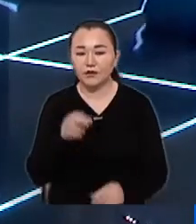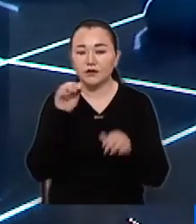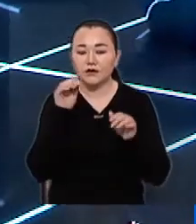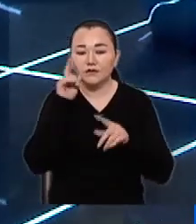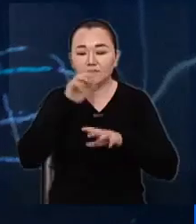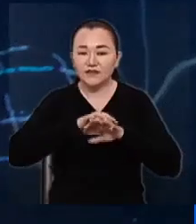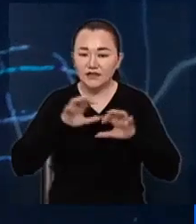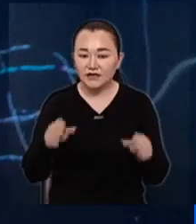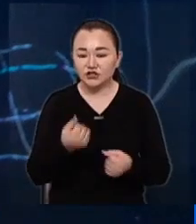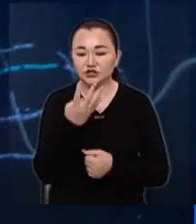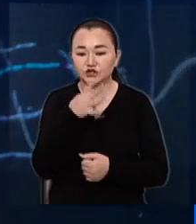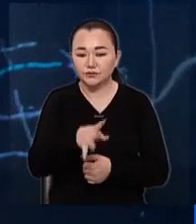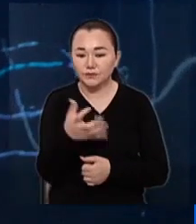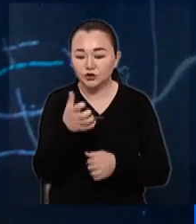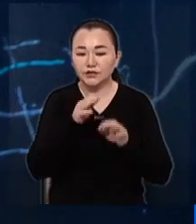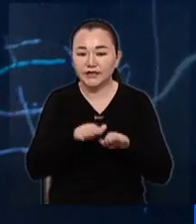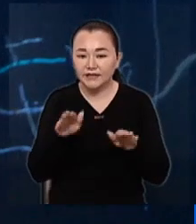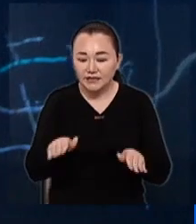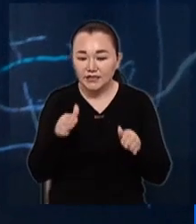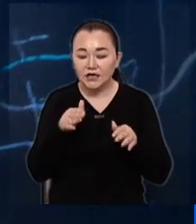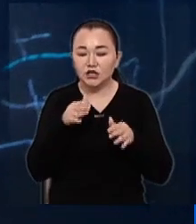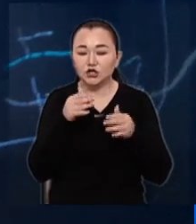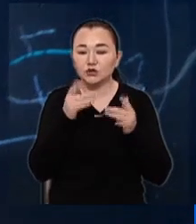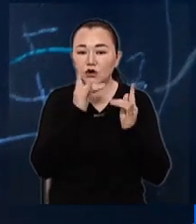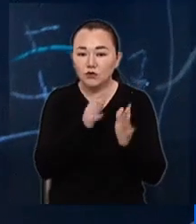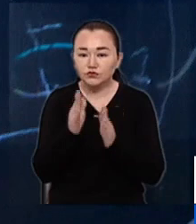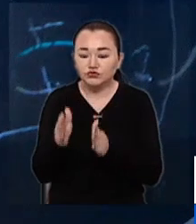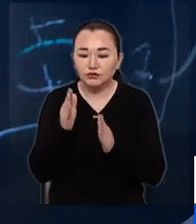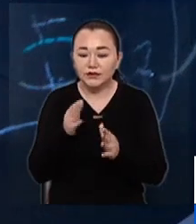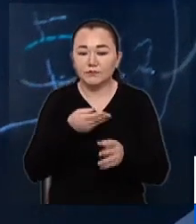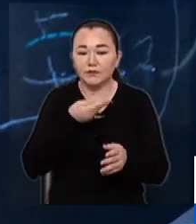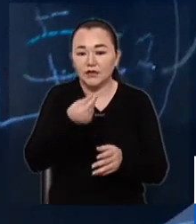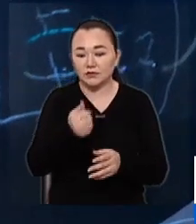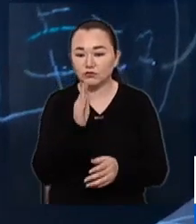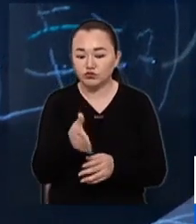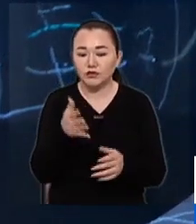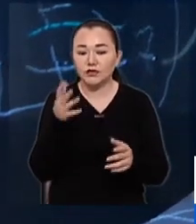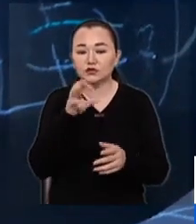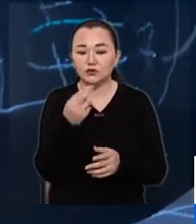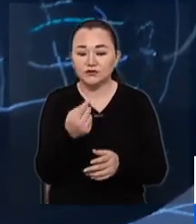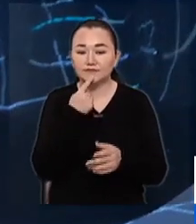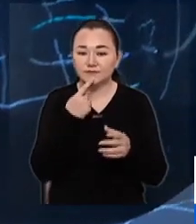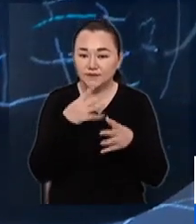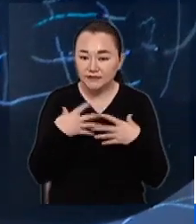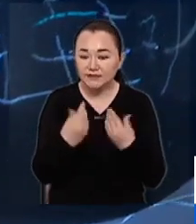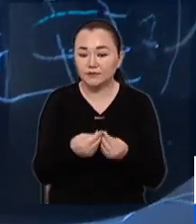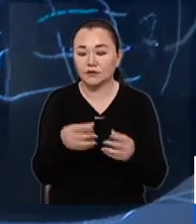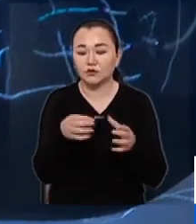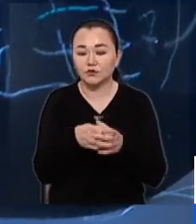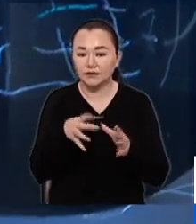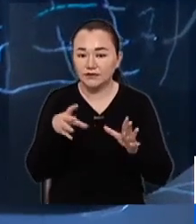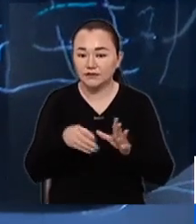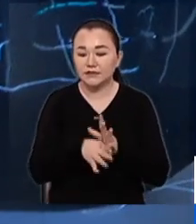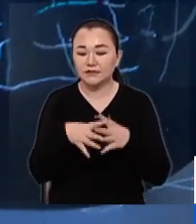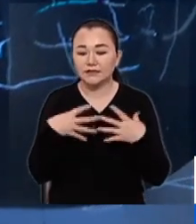Үкімет енді 4,5 мыңға жуық студенттің жатақана ақысын төлейді. Нақты айтсақ, әлеуметтік аз қамтылған топтарға жататын